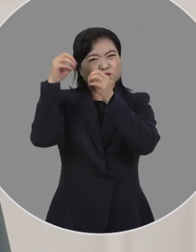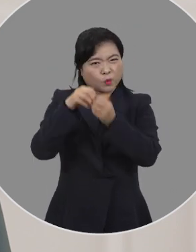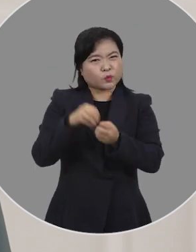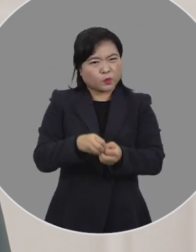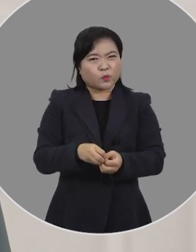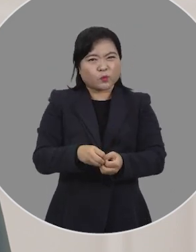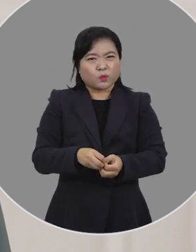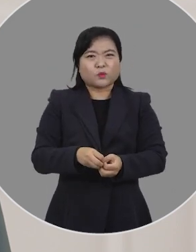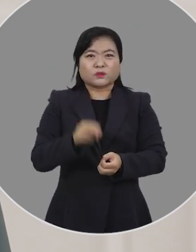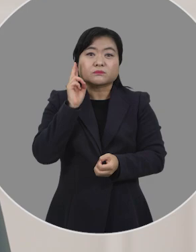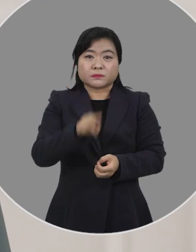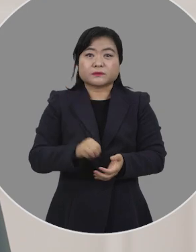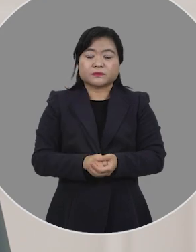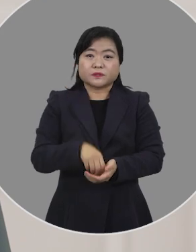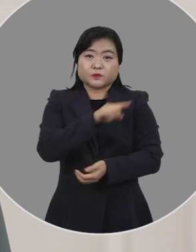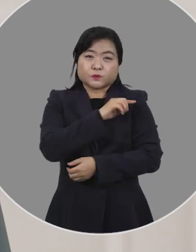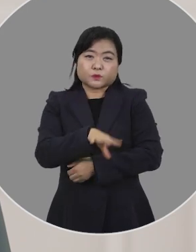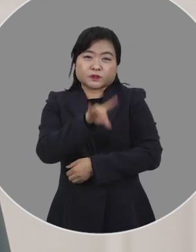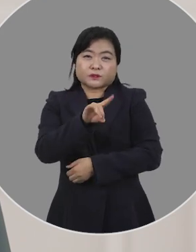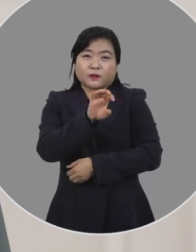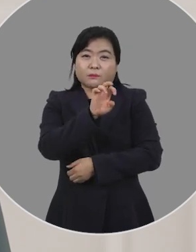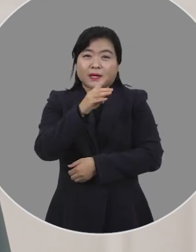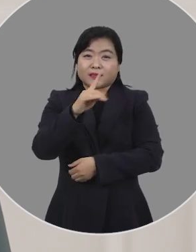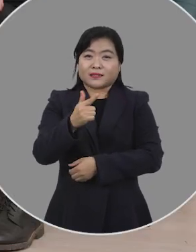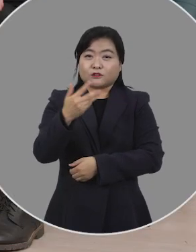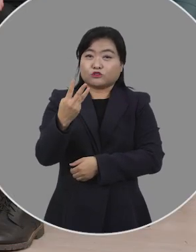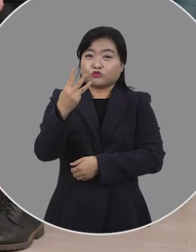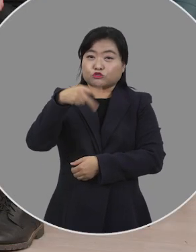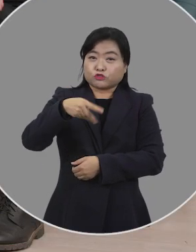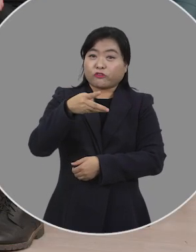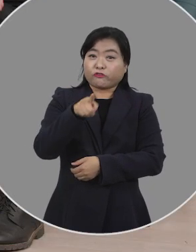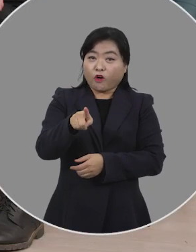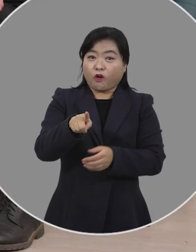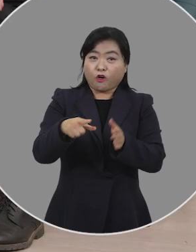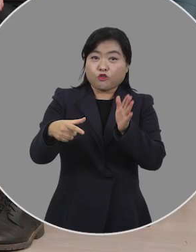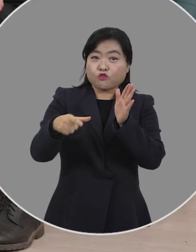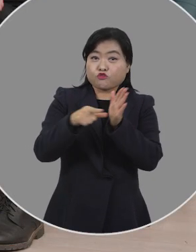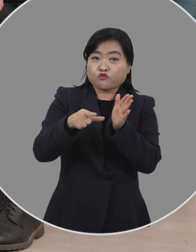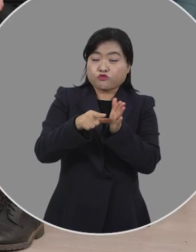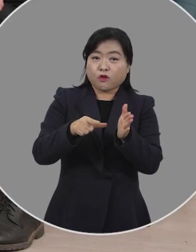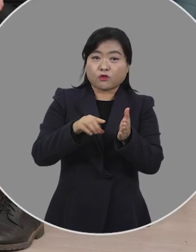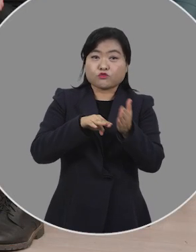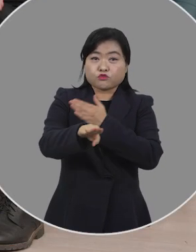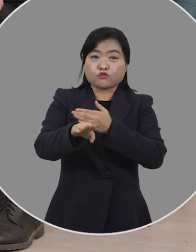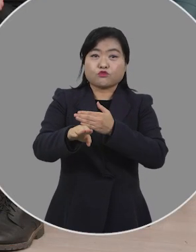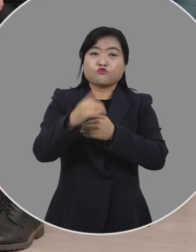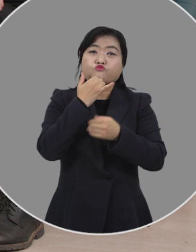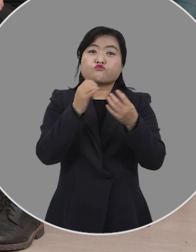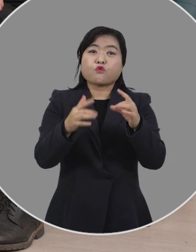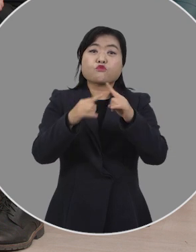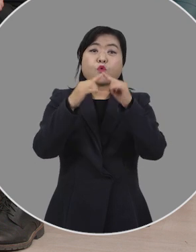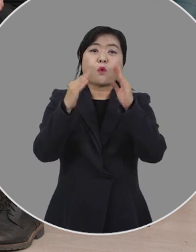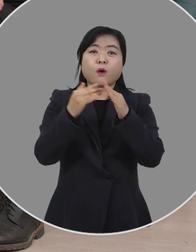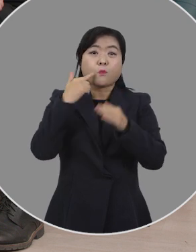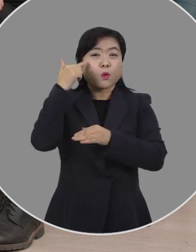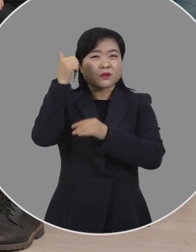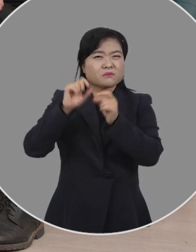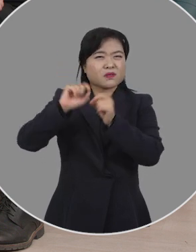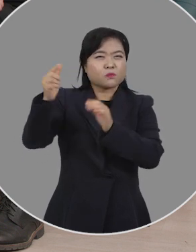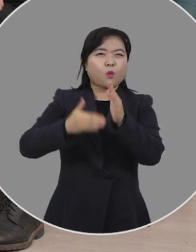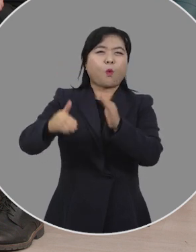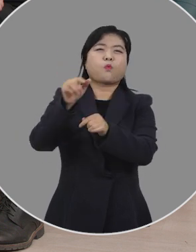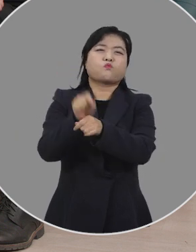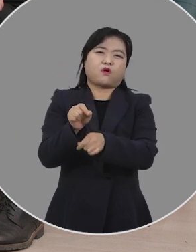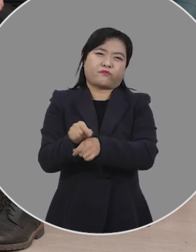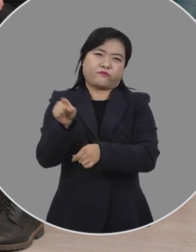깊은데 최초의 마틴 루터 이후에 독일 교회 목사님들 대부분은 공무원이죠. 그